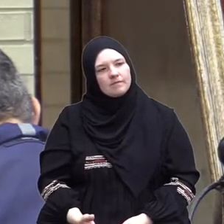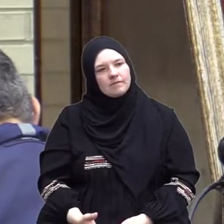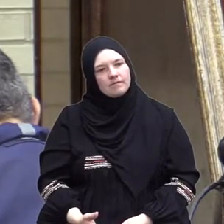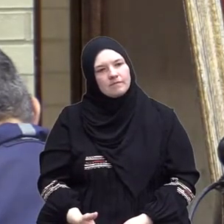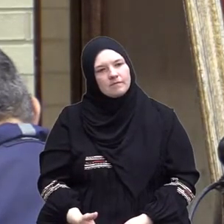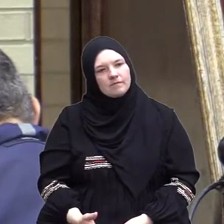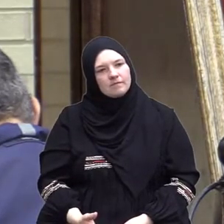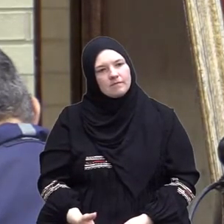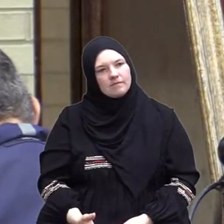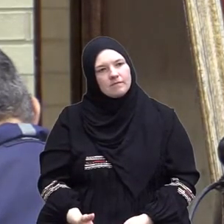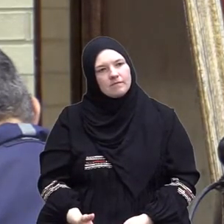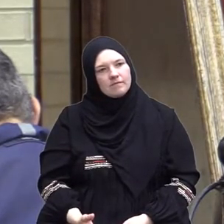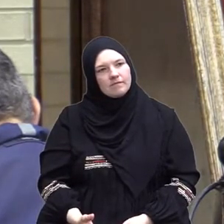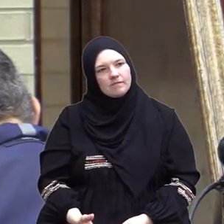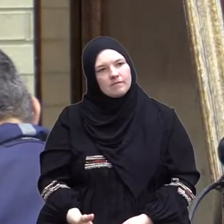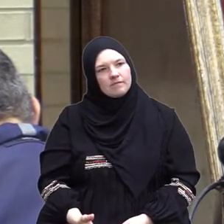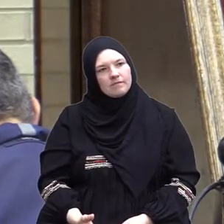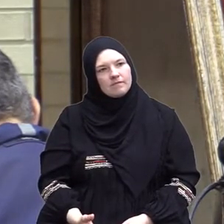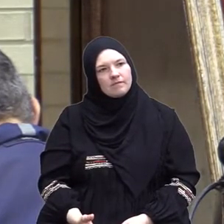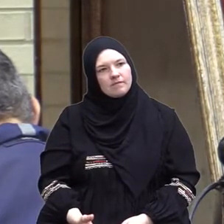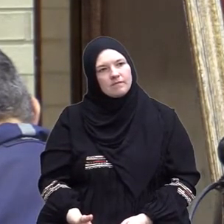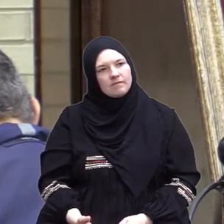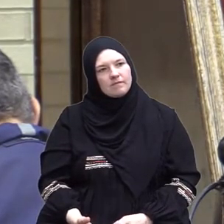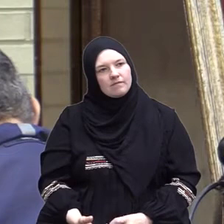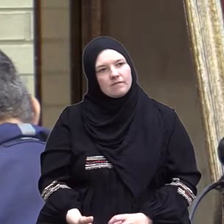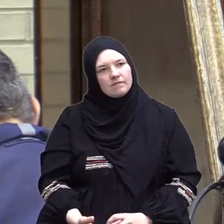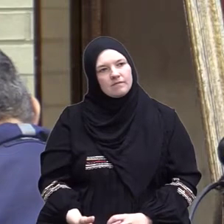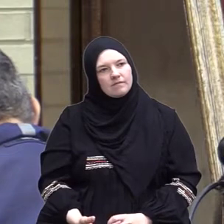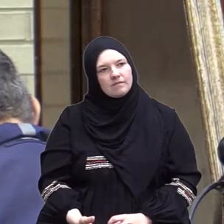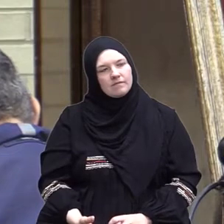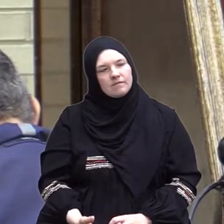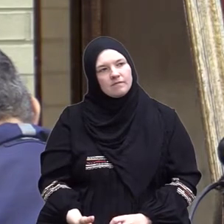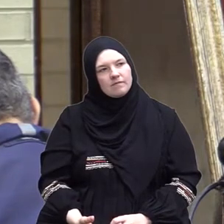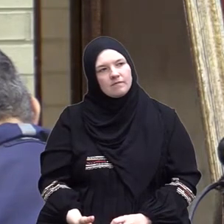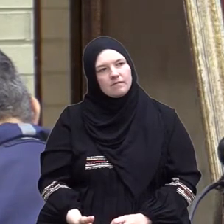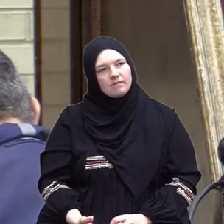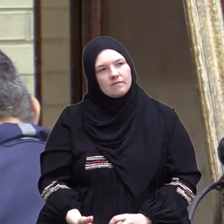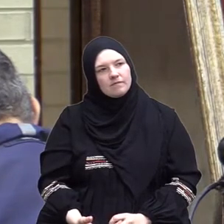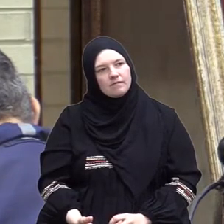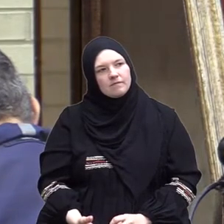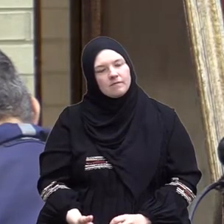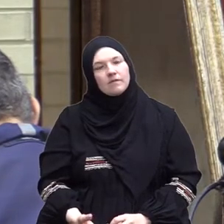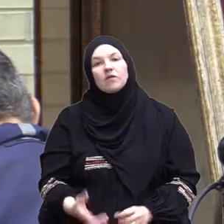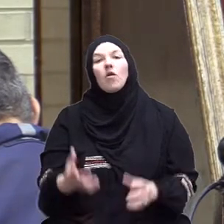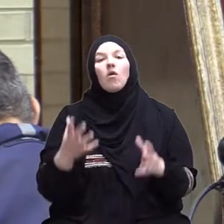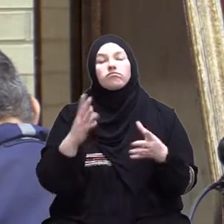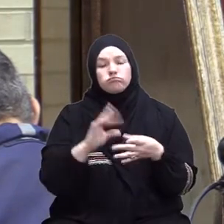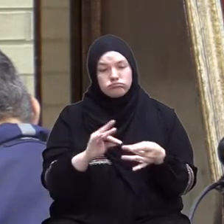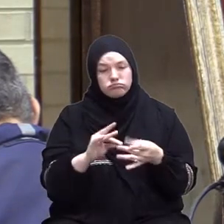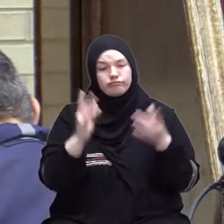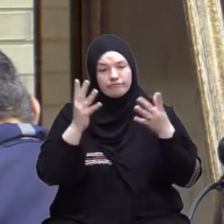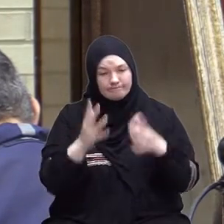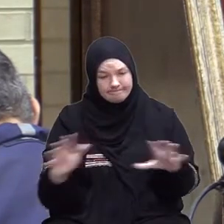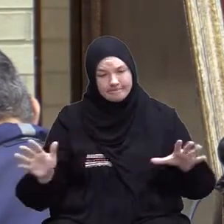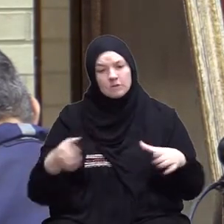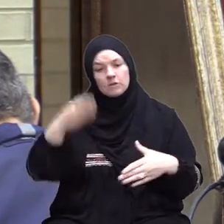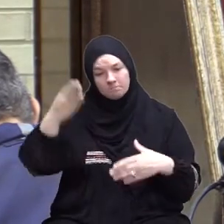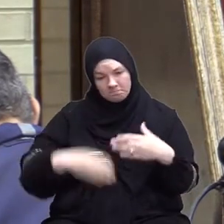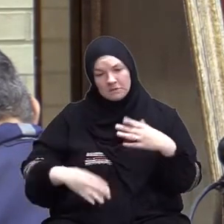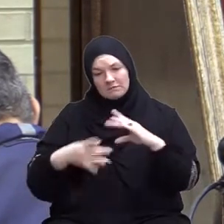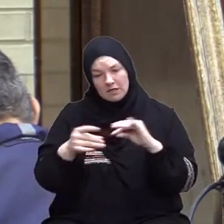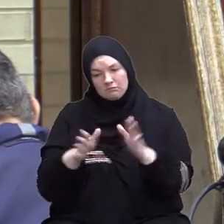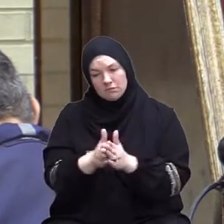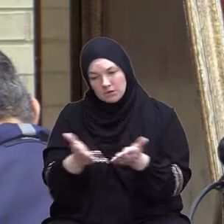killing prematurely, right? So he died only after the message was completed. اليوم أكملت